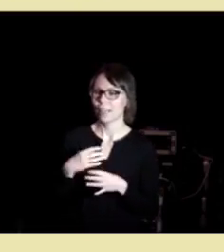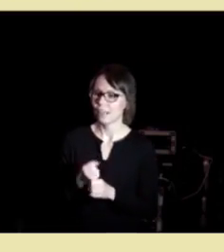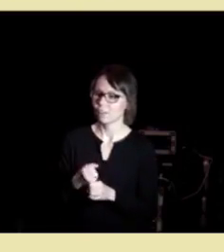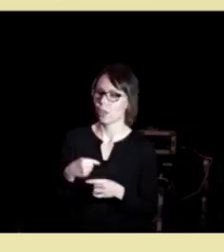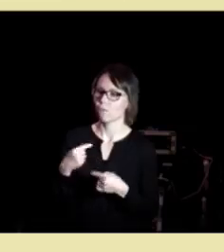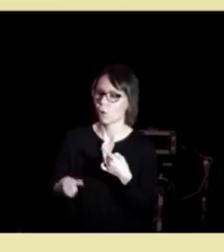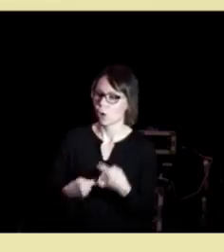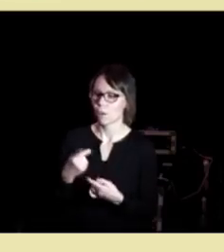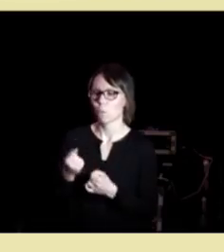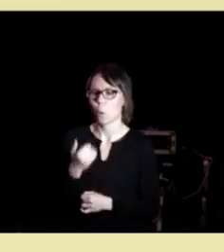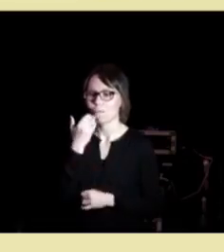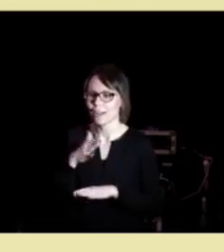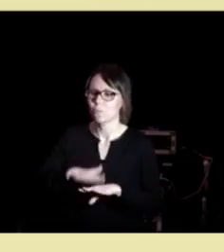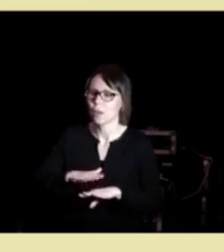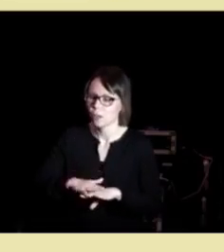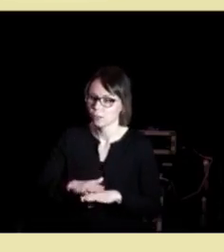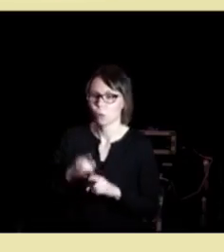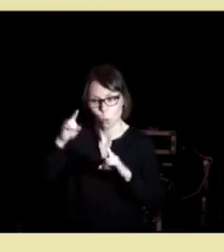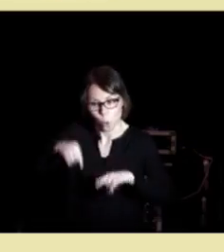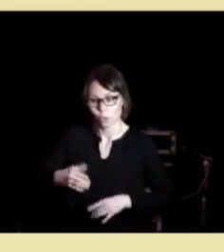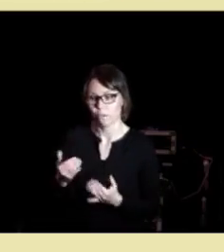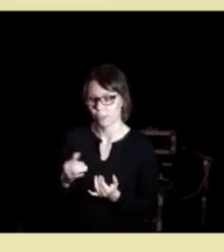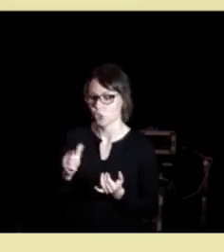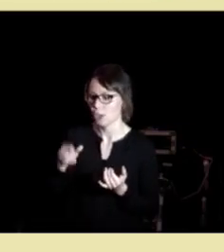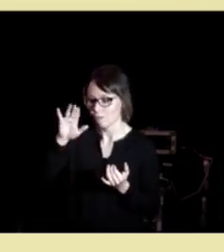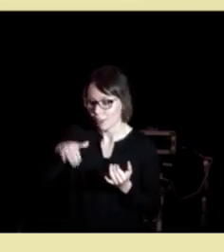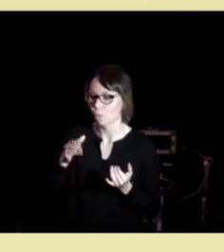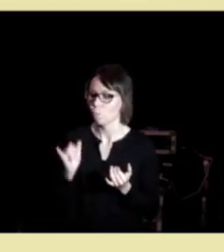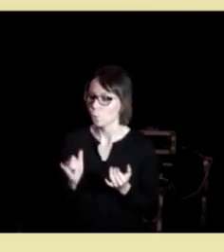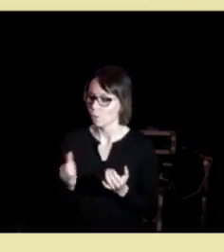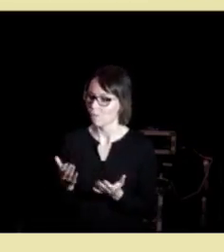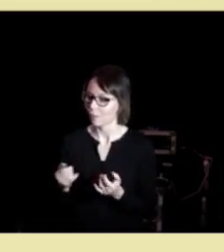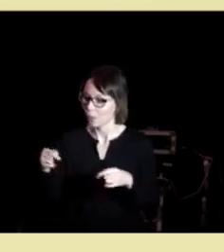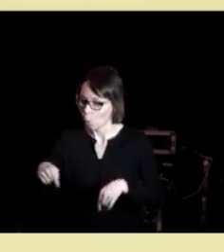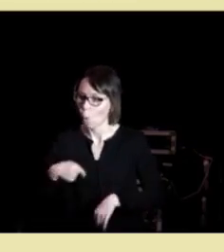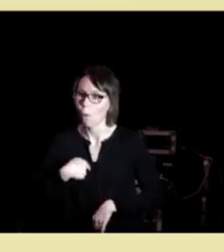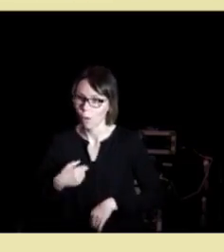planlagt. Da går det an å vente fordi at man vet hvorfor man skal vente.